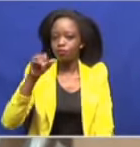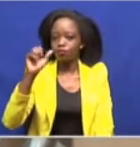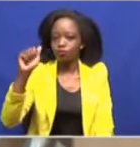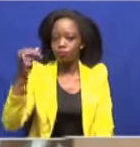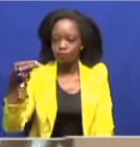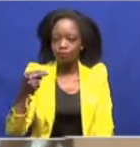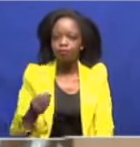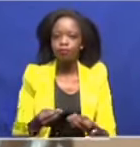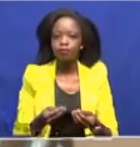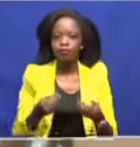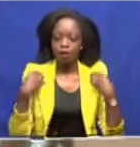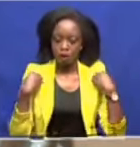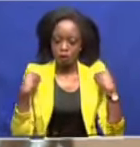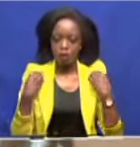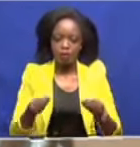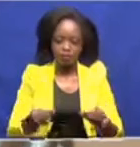Nitamvika vazi lako,